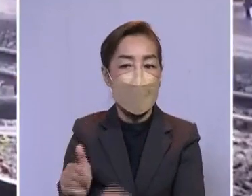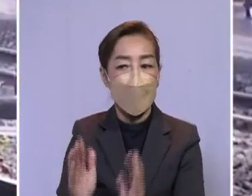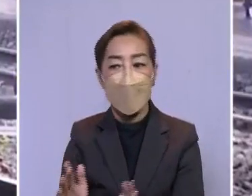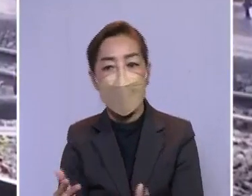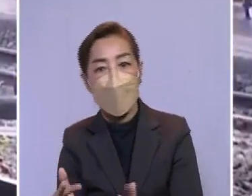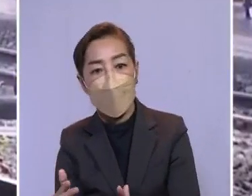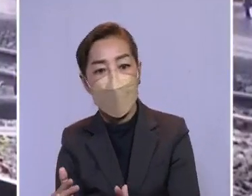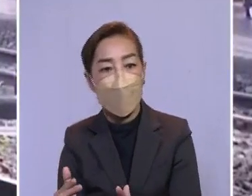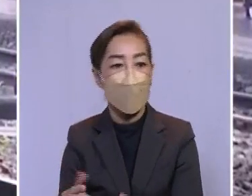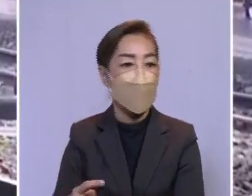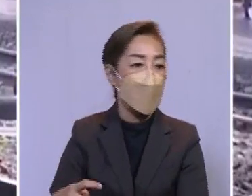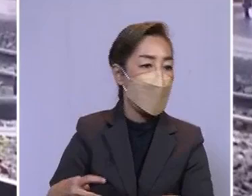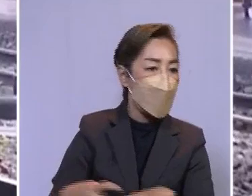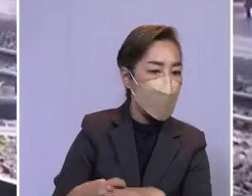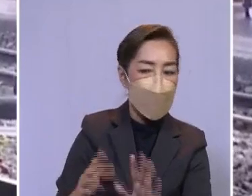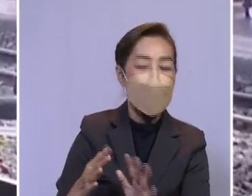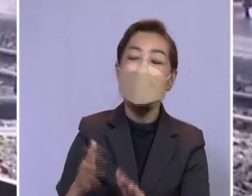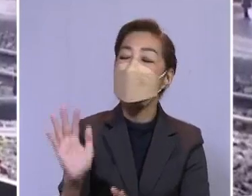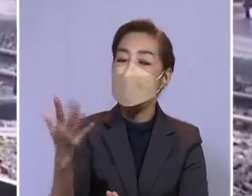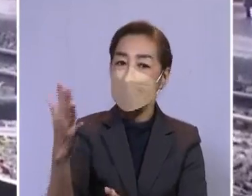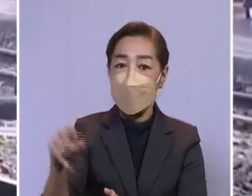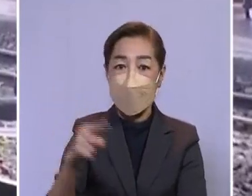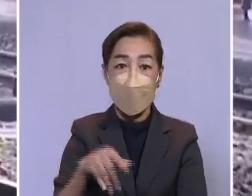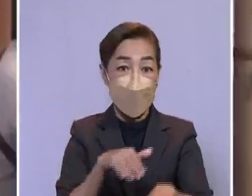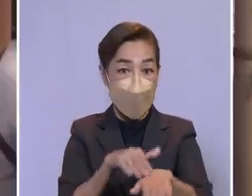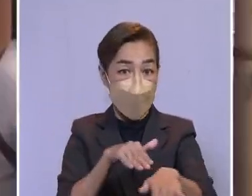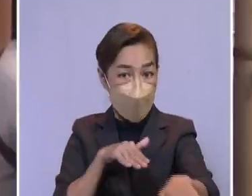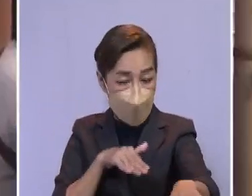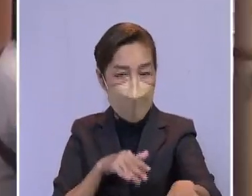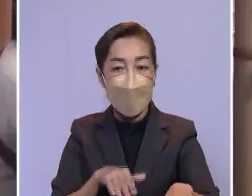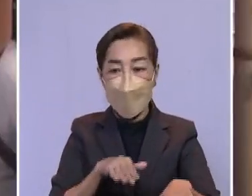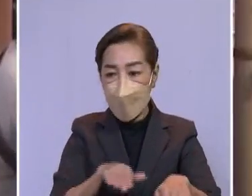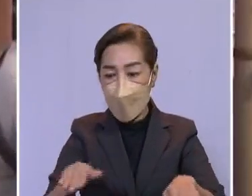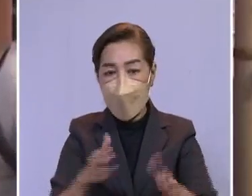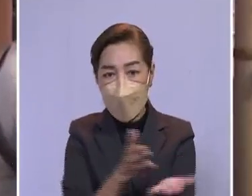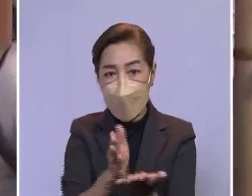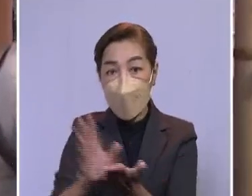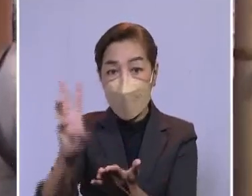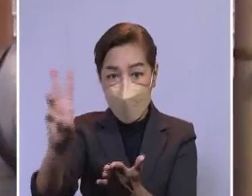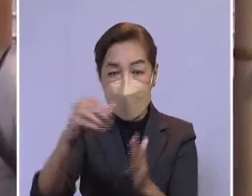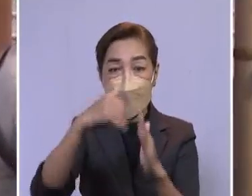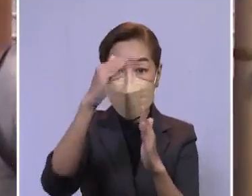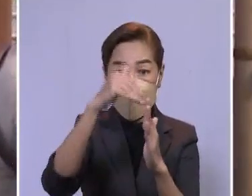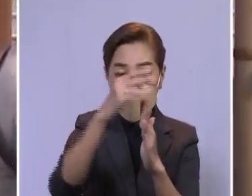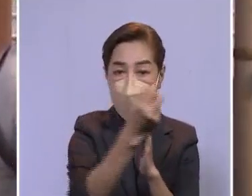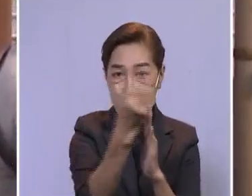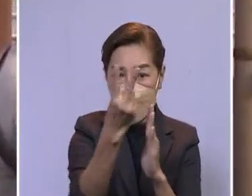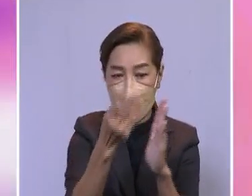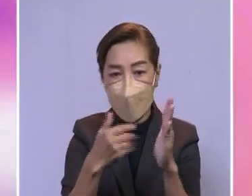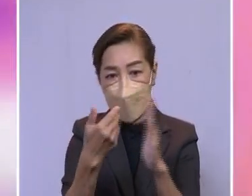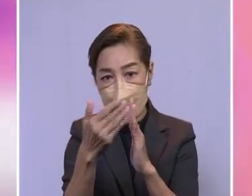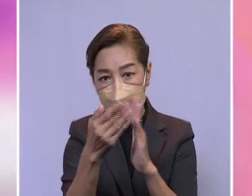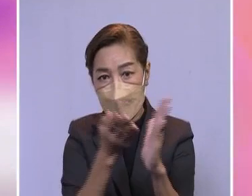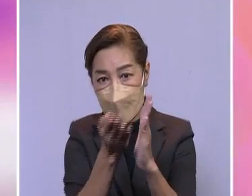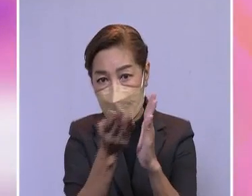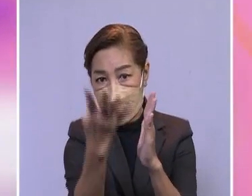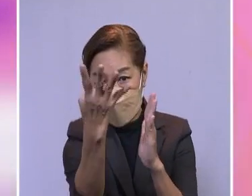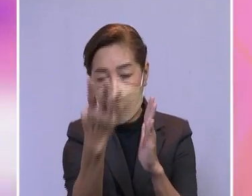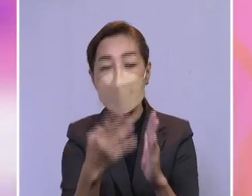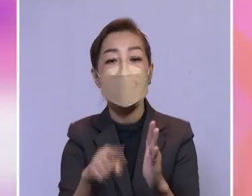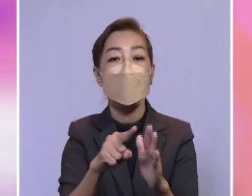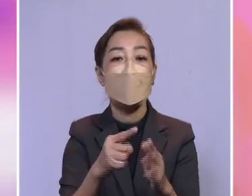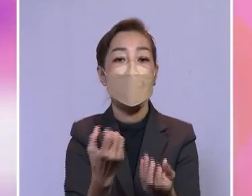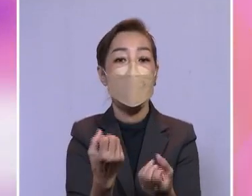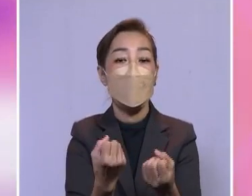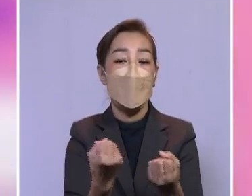รถพิเศษช่วยการโดยสารจำนวน 6ขบวนไปและกลับนะครับเส้นทางสายเหนือมี 2ขบวนตะวันออกเฉียงเหนือเป็น 4ขบวนซึ่งจะเป็น